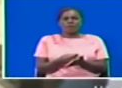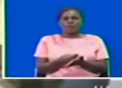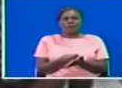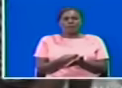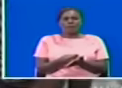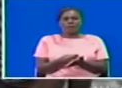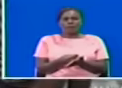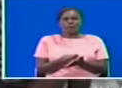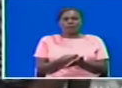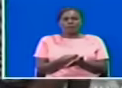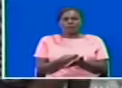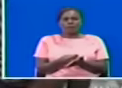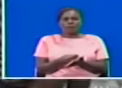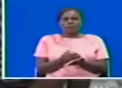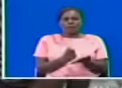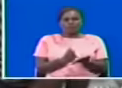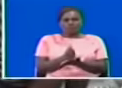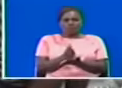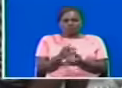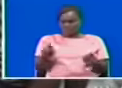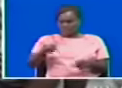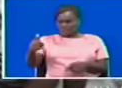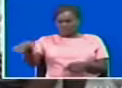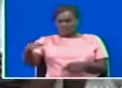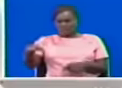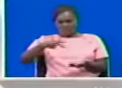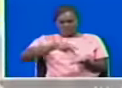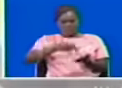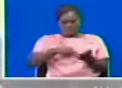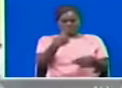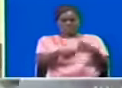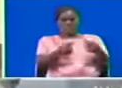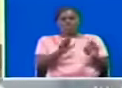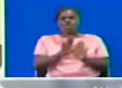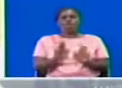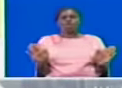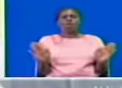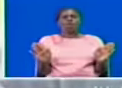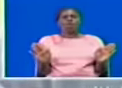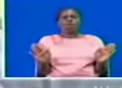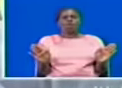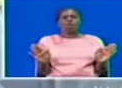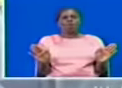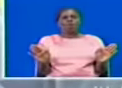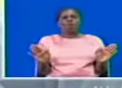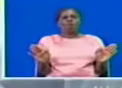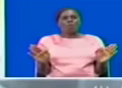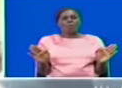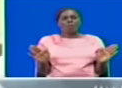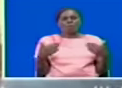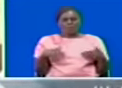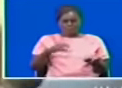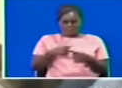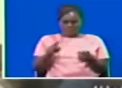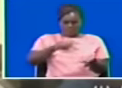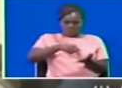kupitia mawasko mawasko kulingine kule kwingine miradi inaenda na hakuna mwananchi anaambua alipo, lakini mradi